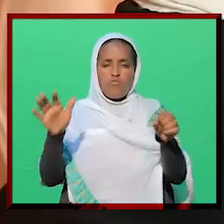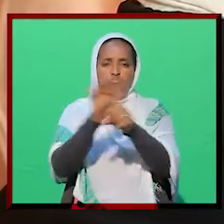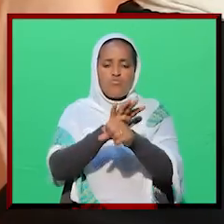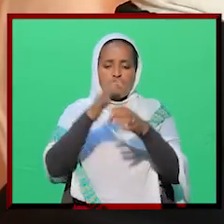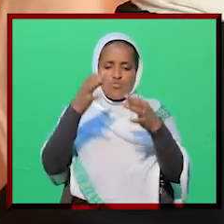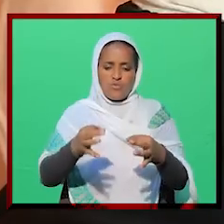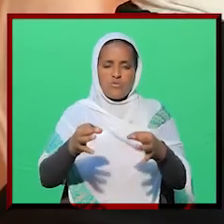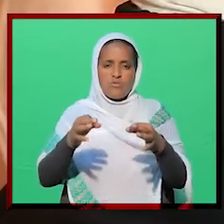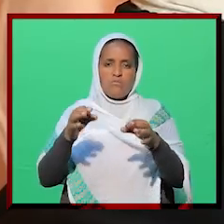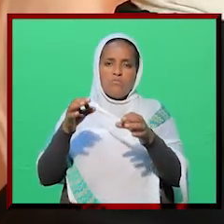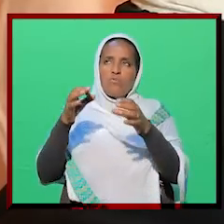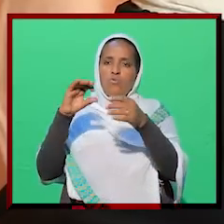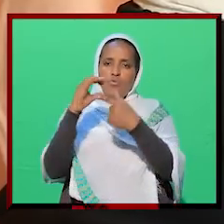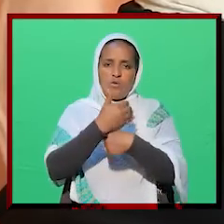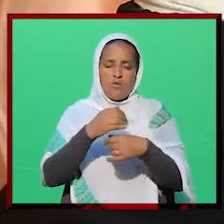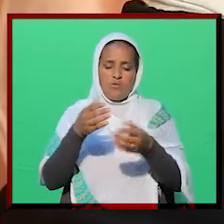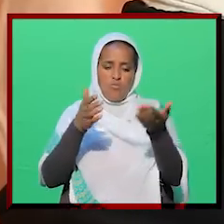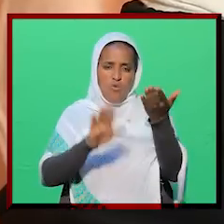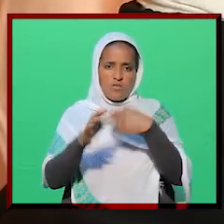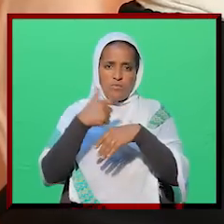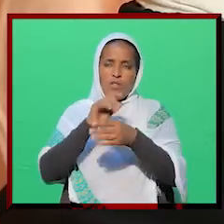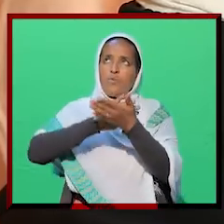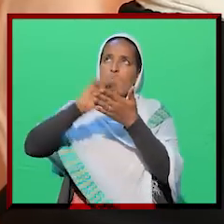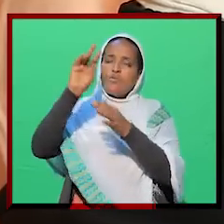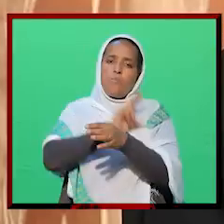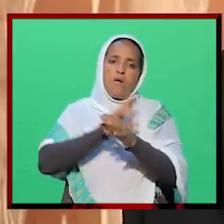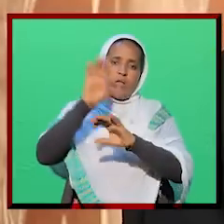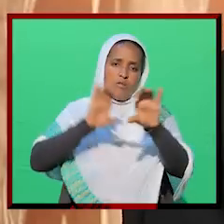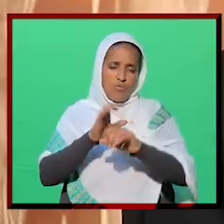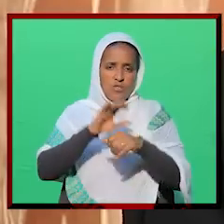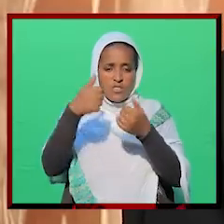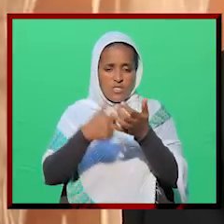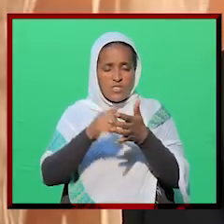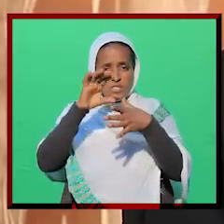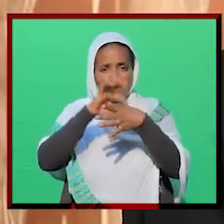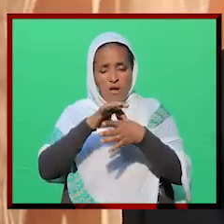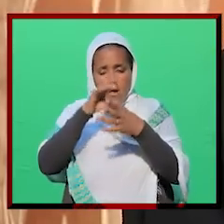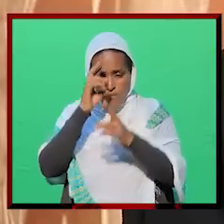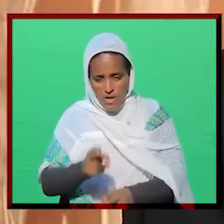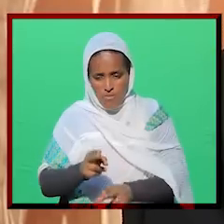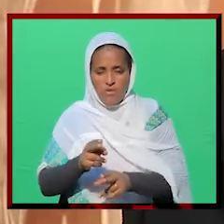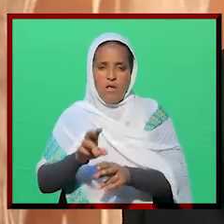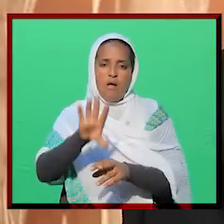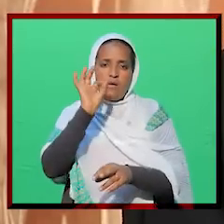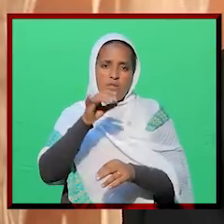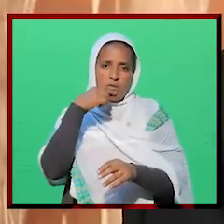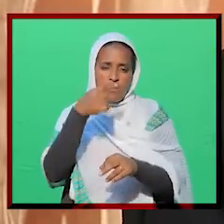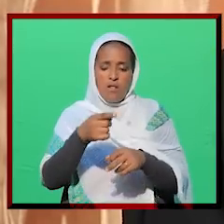ቅባቶች ሲጸነስ ከክብር ተራቅቶ ክብር አጥቶ ተቸግሮ